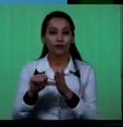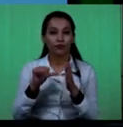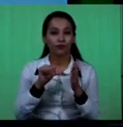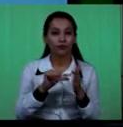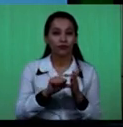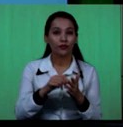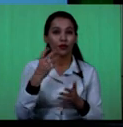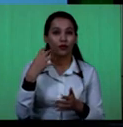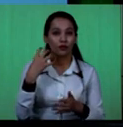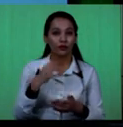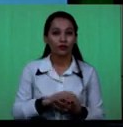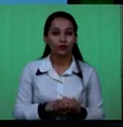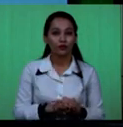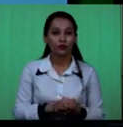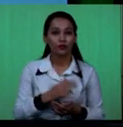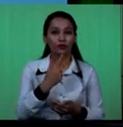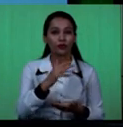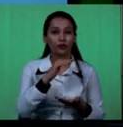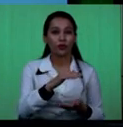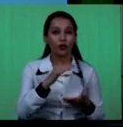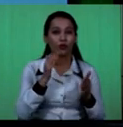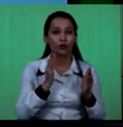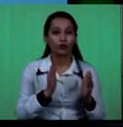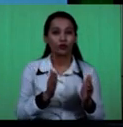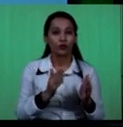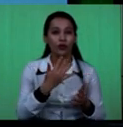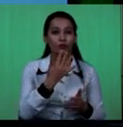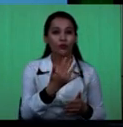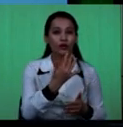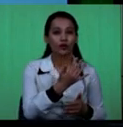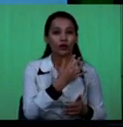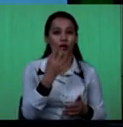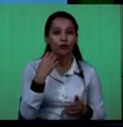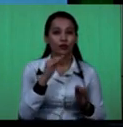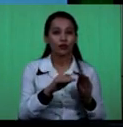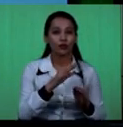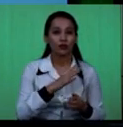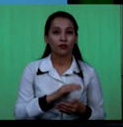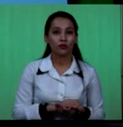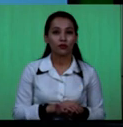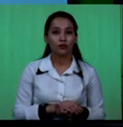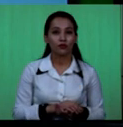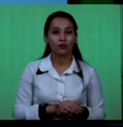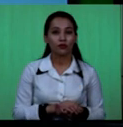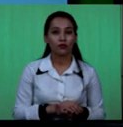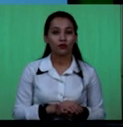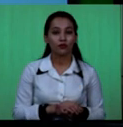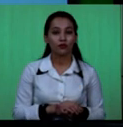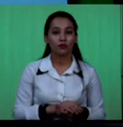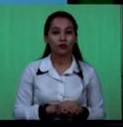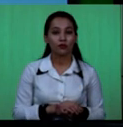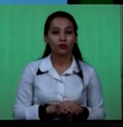olma, 3 ta qutida esa 5 tadan olma joyladim. Shunda bularning,